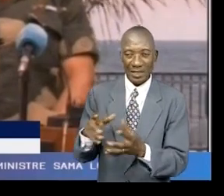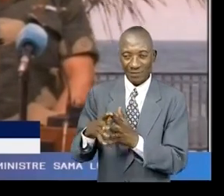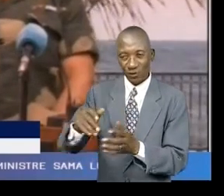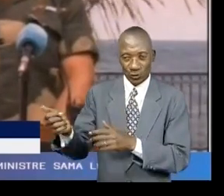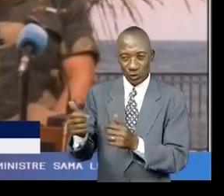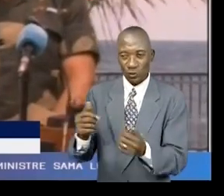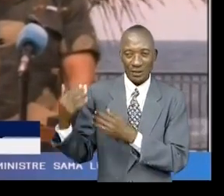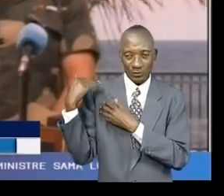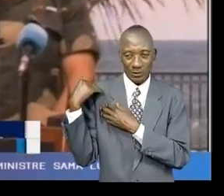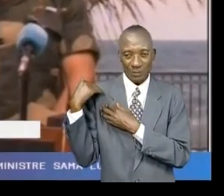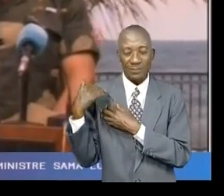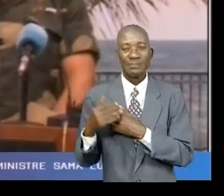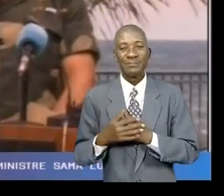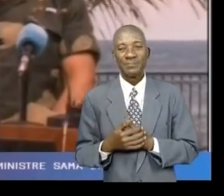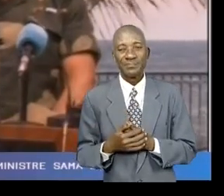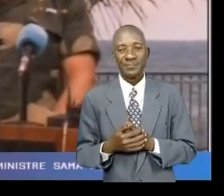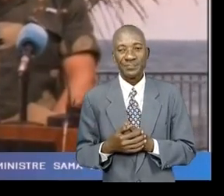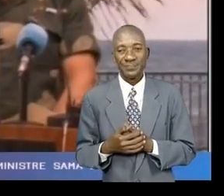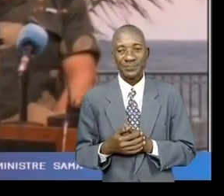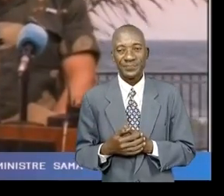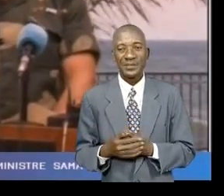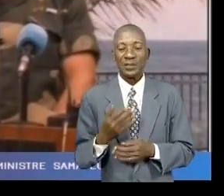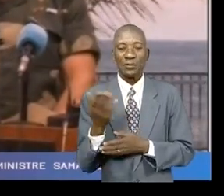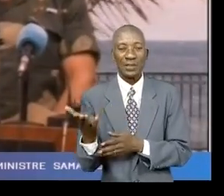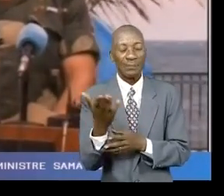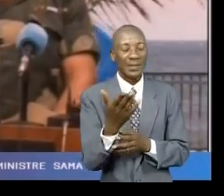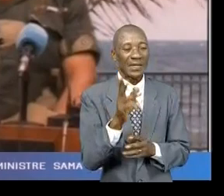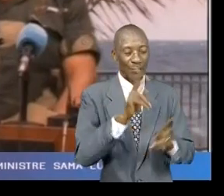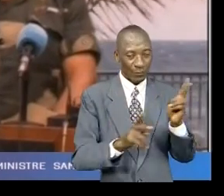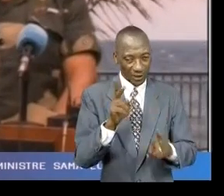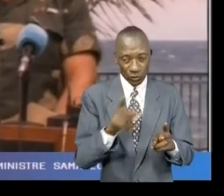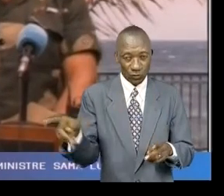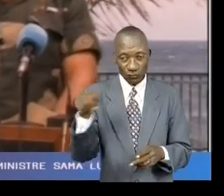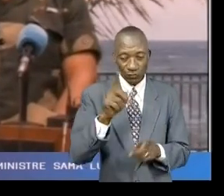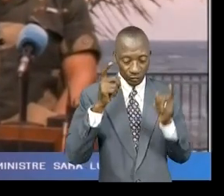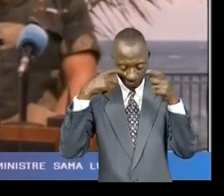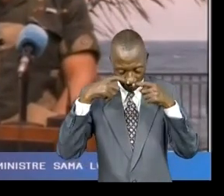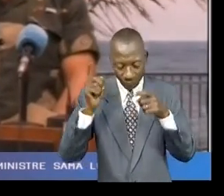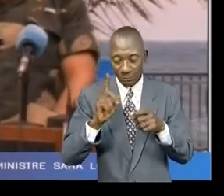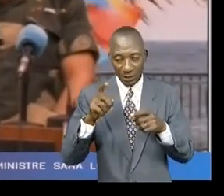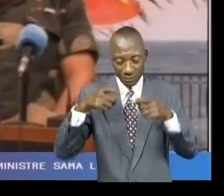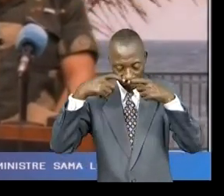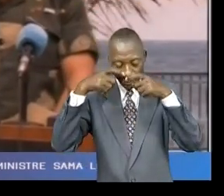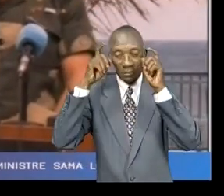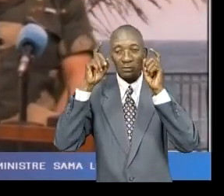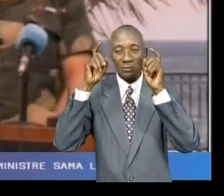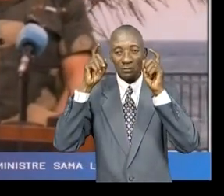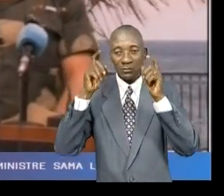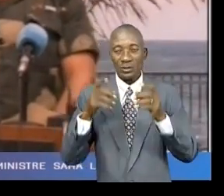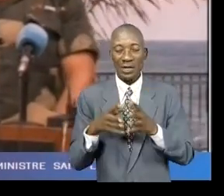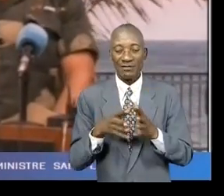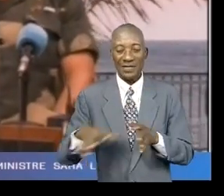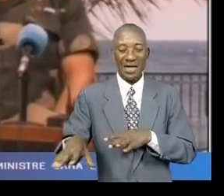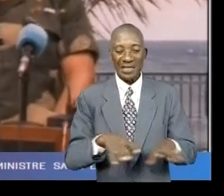Toutefois, j'appelle la population à demeurer vigilante en rapport aux activités